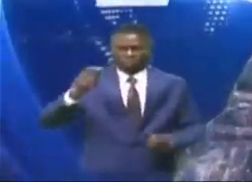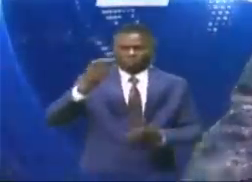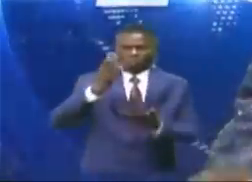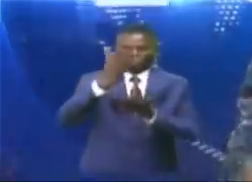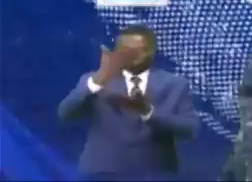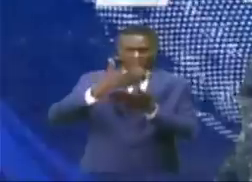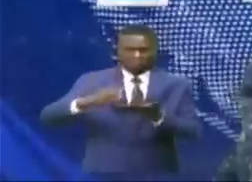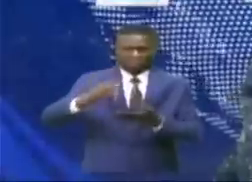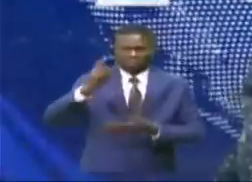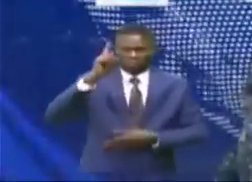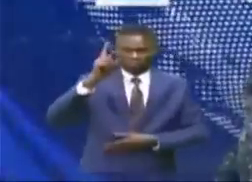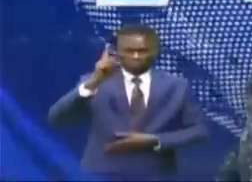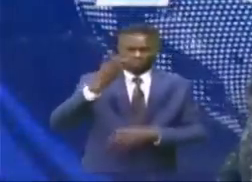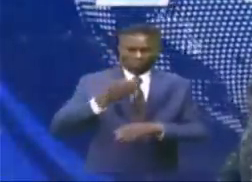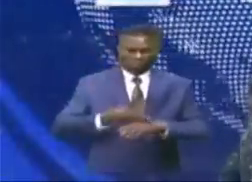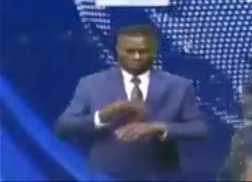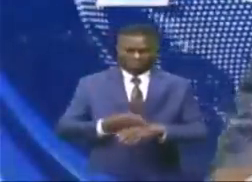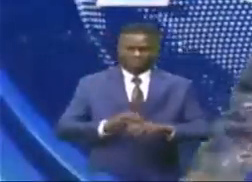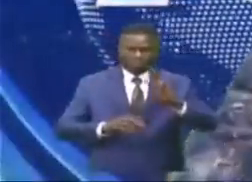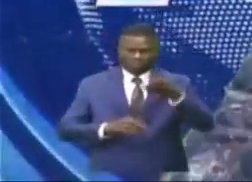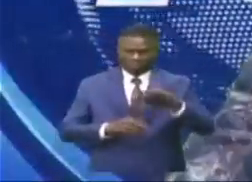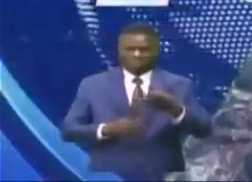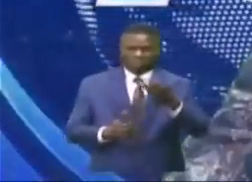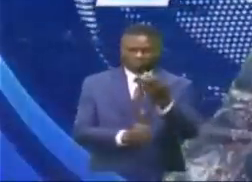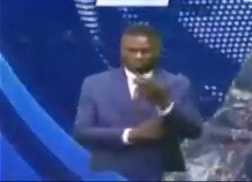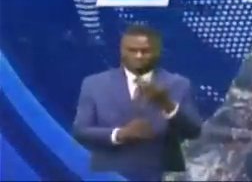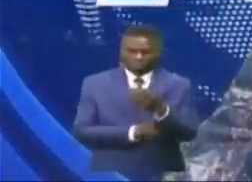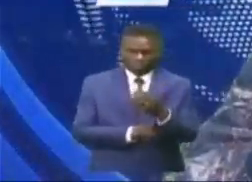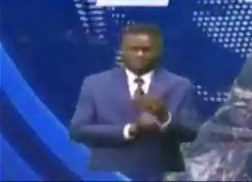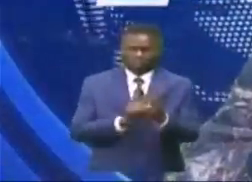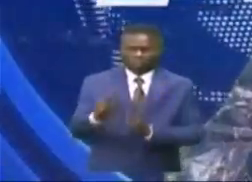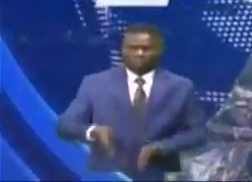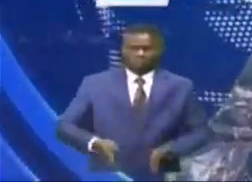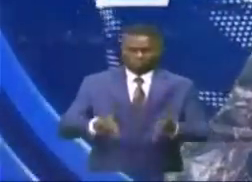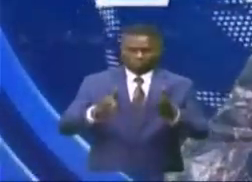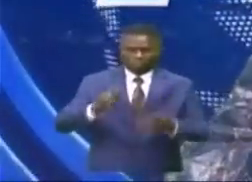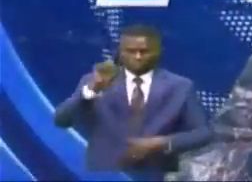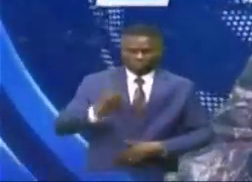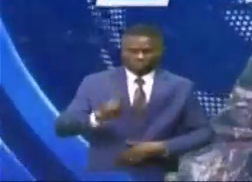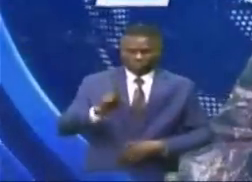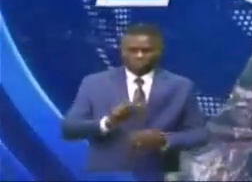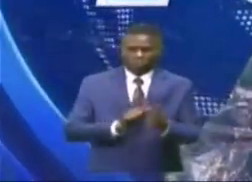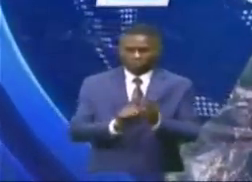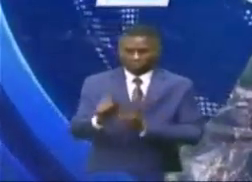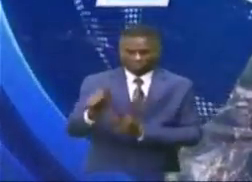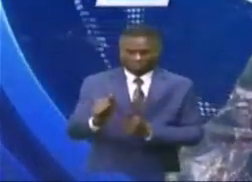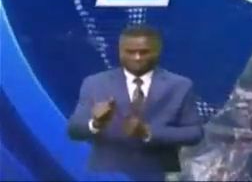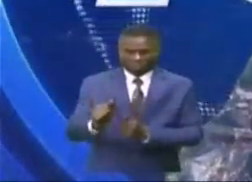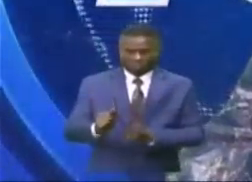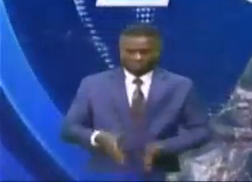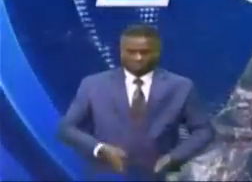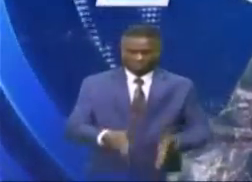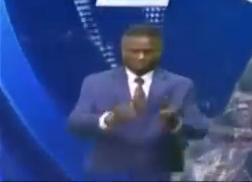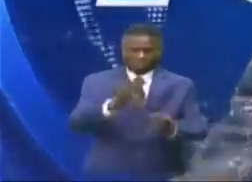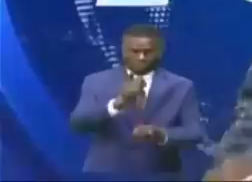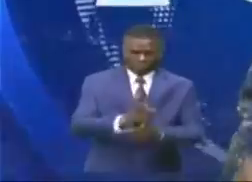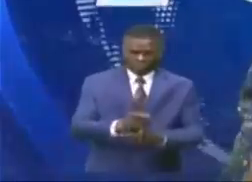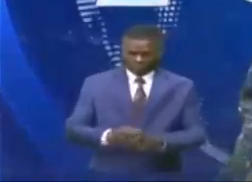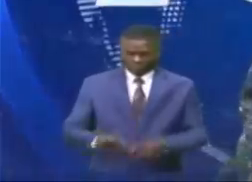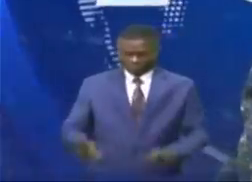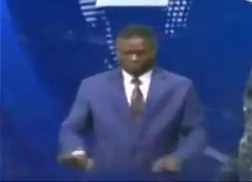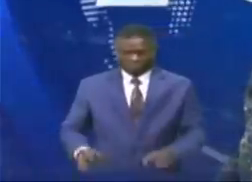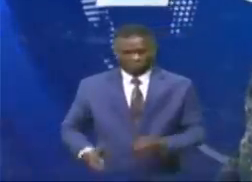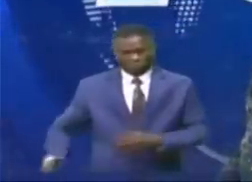heure. 4. Les autres usagers de la route sont tenus de passer par les voies érigées